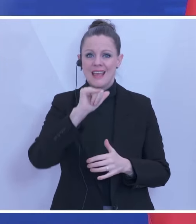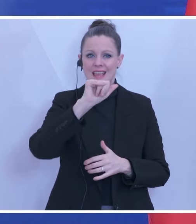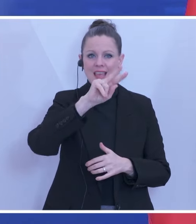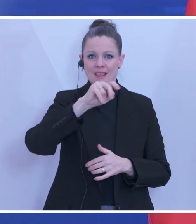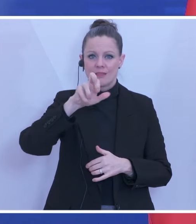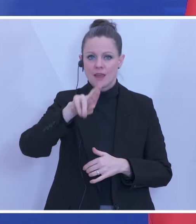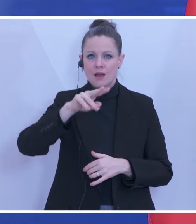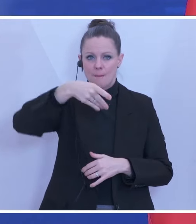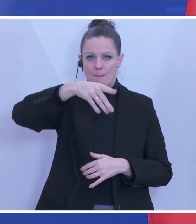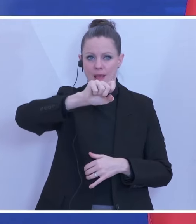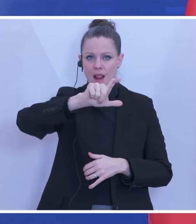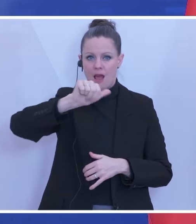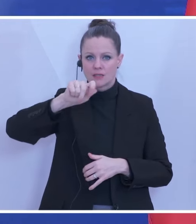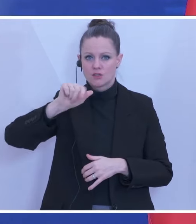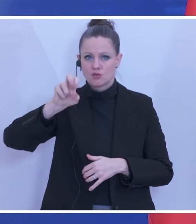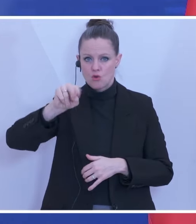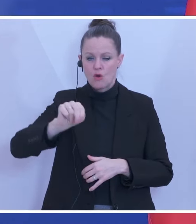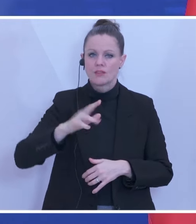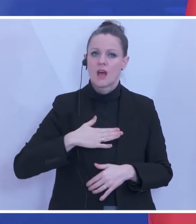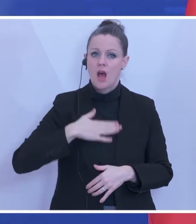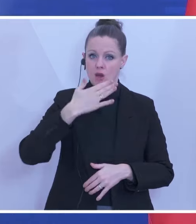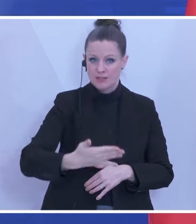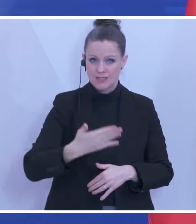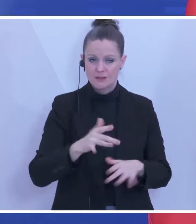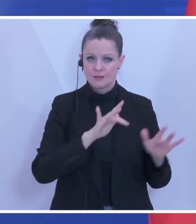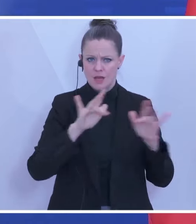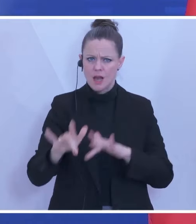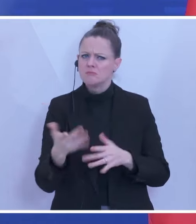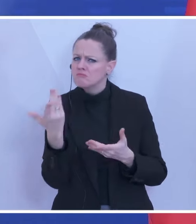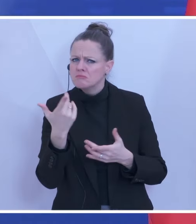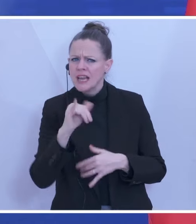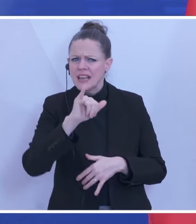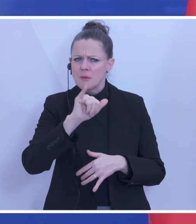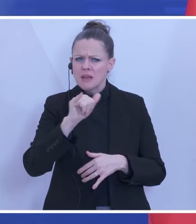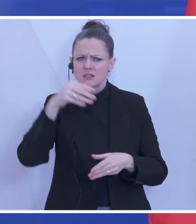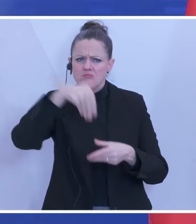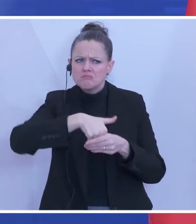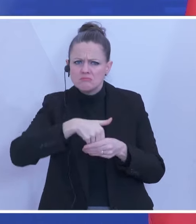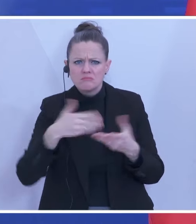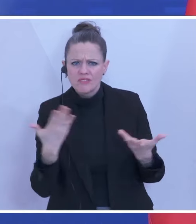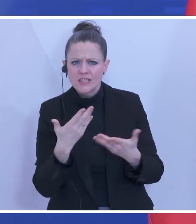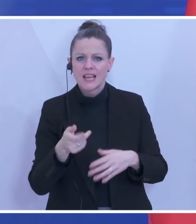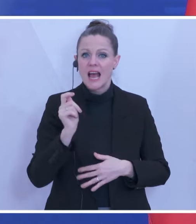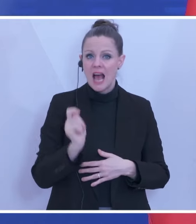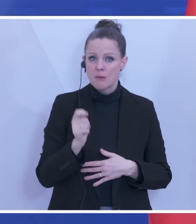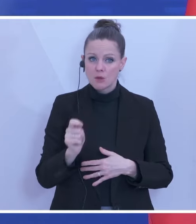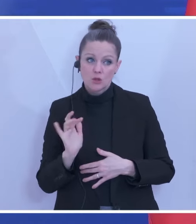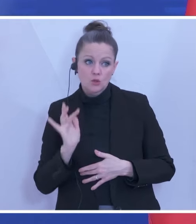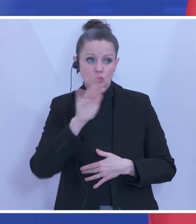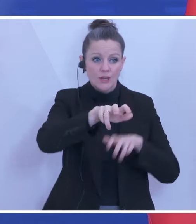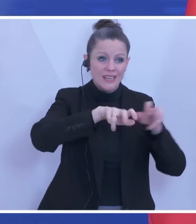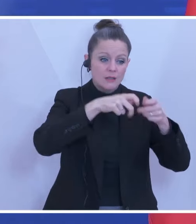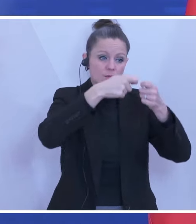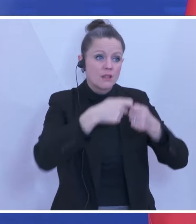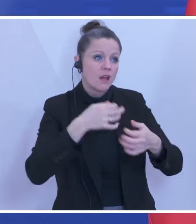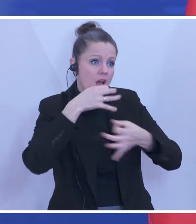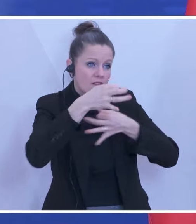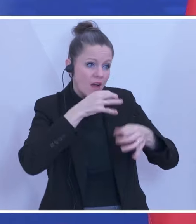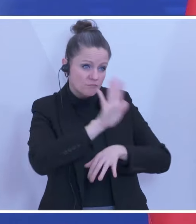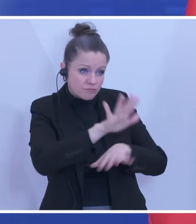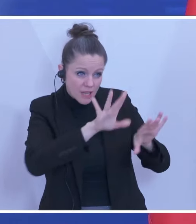hier, wenn Sie so wollen, eine Ausnahme zu machen ist. Interpellation heißt, Abgeordnete können Regierungsmitglieder befragen über ihre